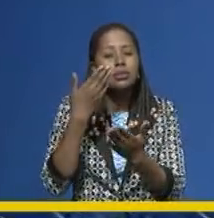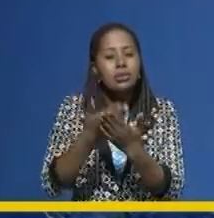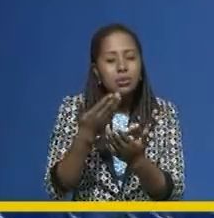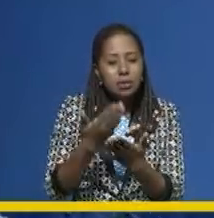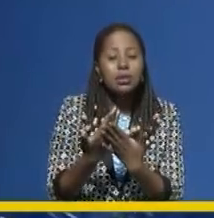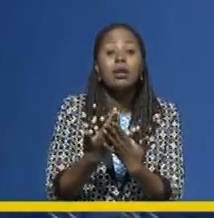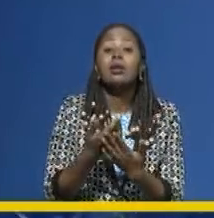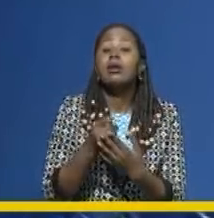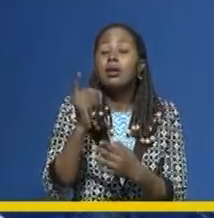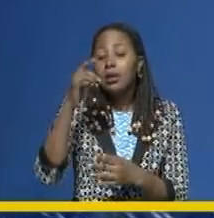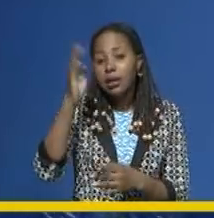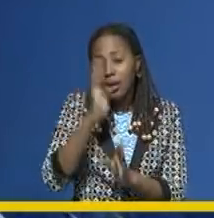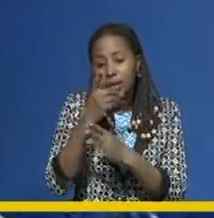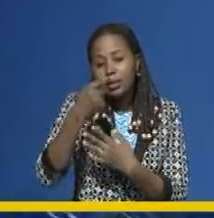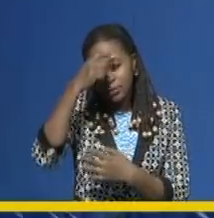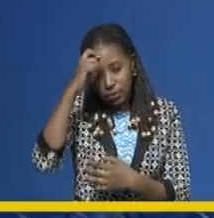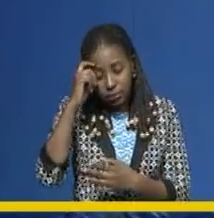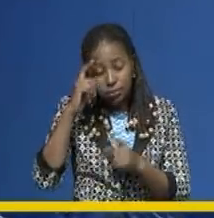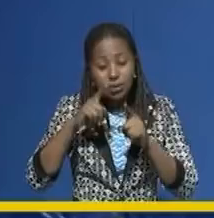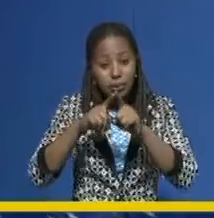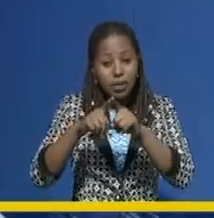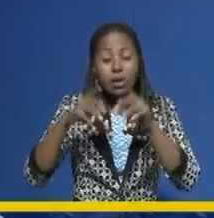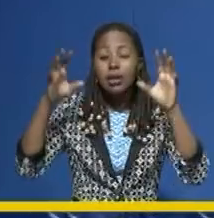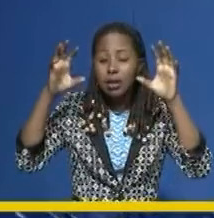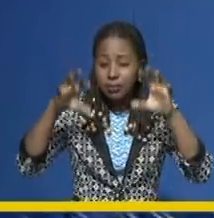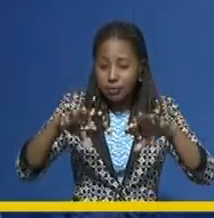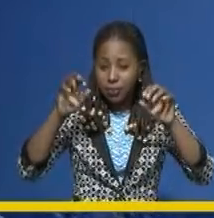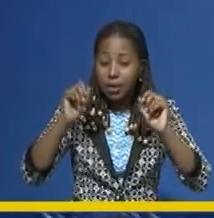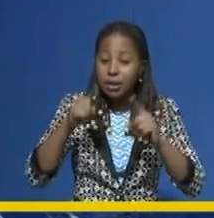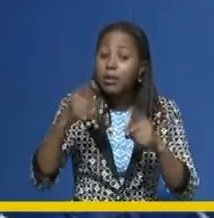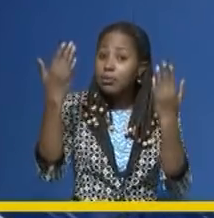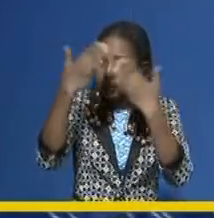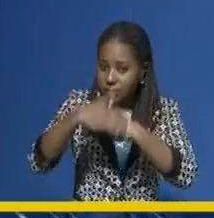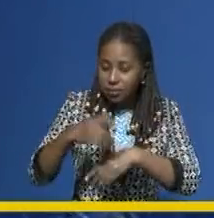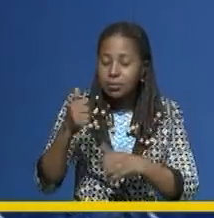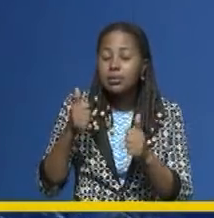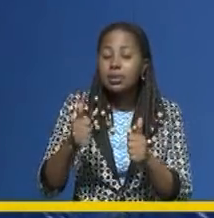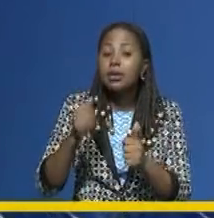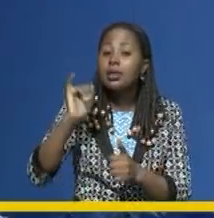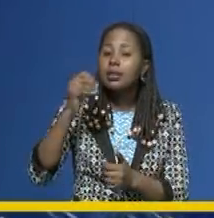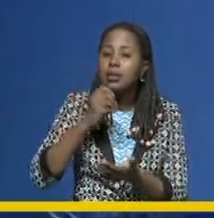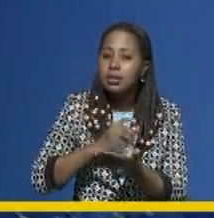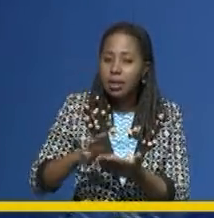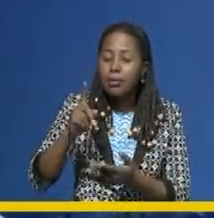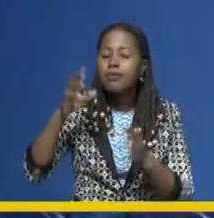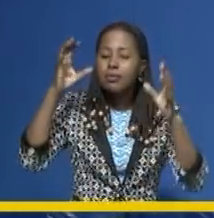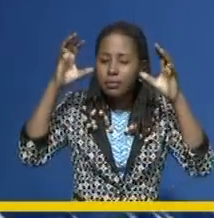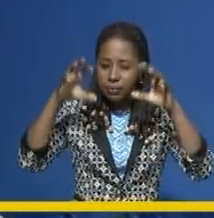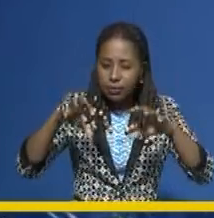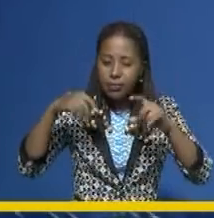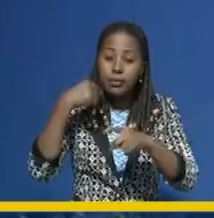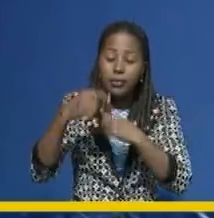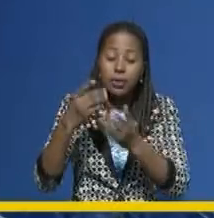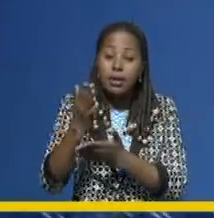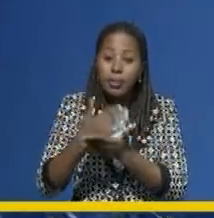fulani hivi ikiambatana na mvua katika baadhi ya maeneo, lakini usiku huu tunatarajia kwamba katika jiji la Dar es Salaam mvua itaendelea kunyesha katika